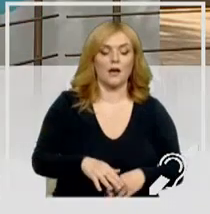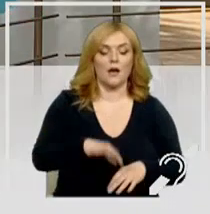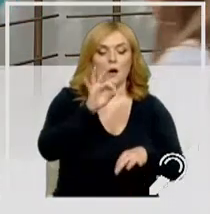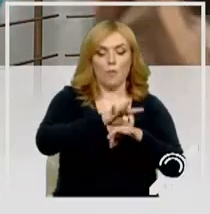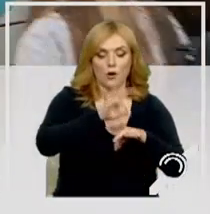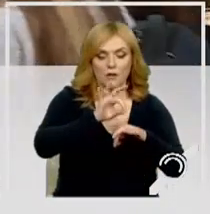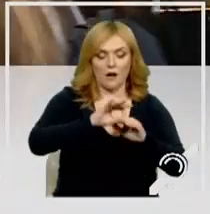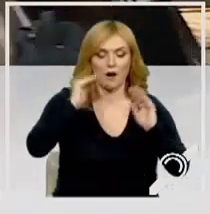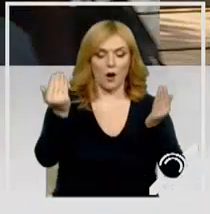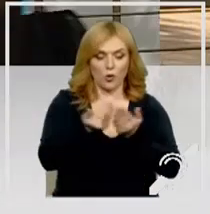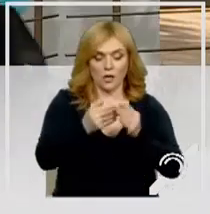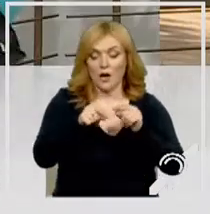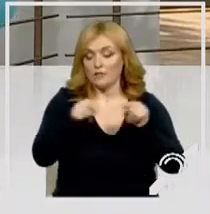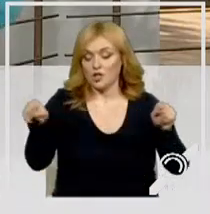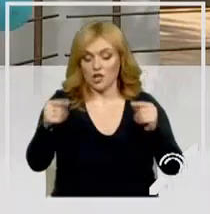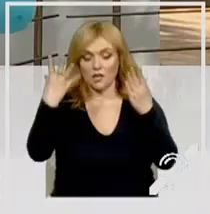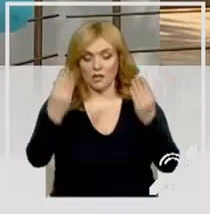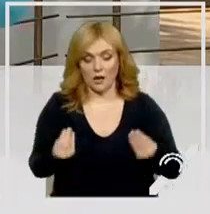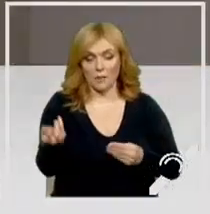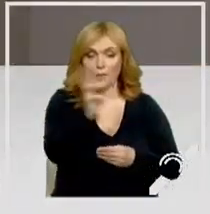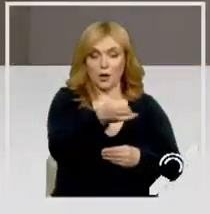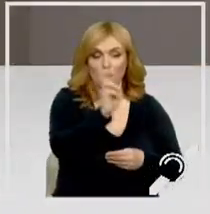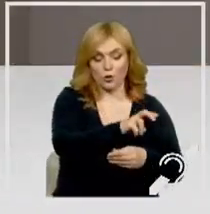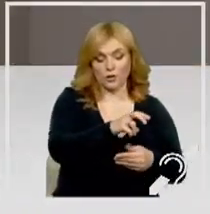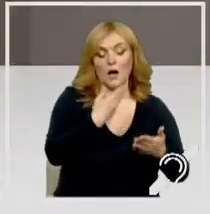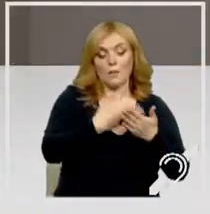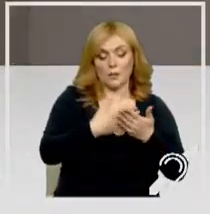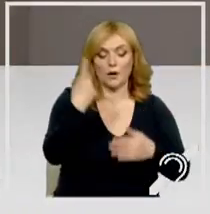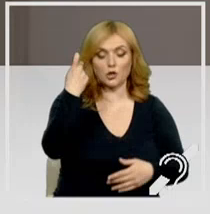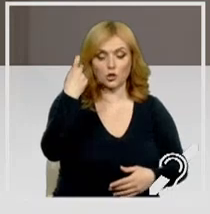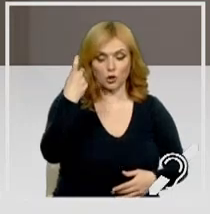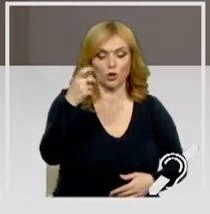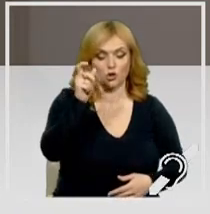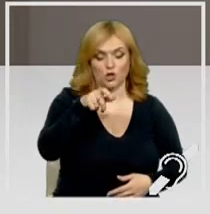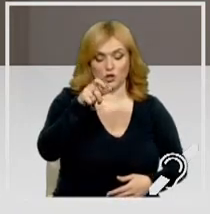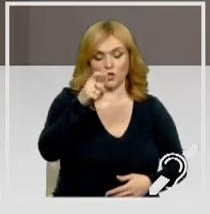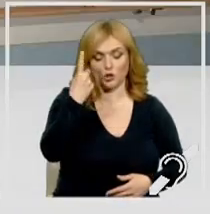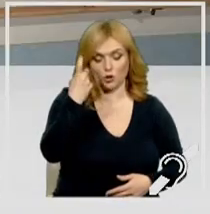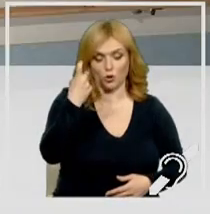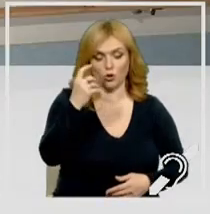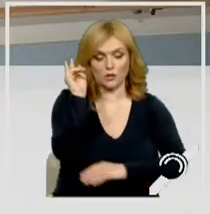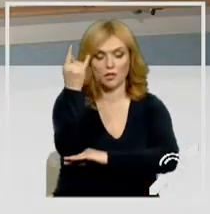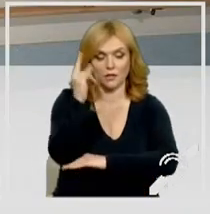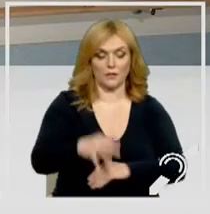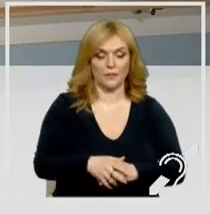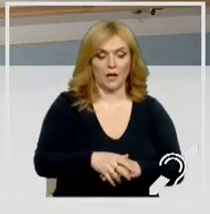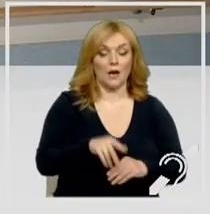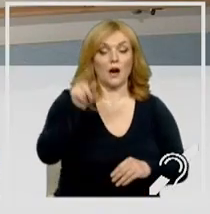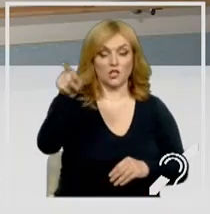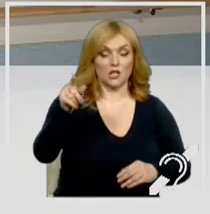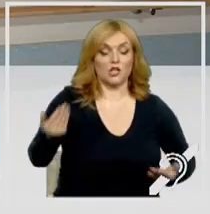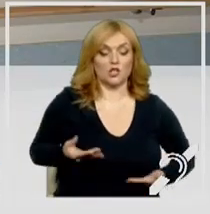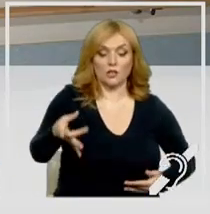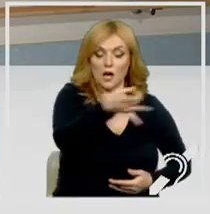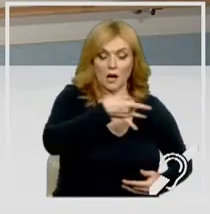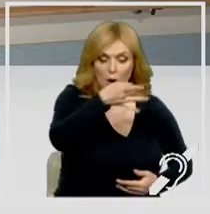peste 100 de micuți. Cele mai multe cazuri de autism sunt diagnosticate tardiv, în primii ani de școală. Pentru cei de raioane, noi avem